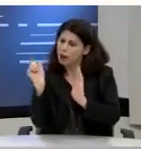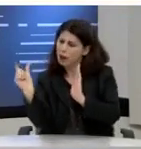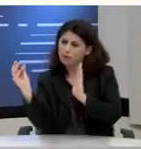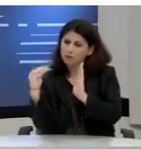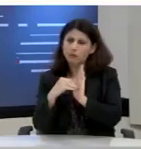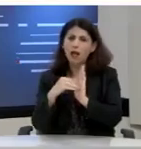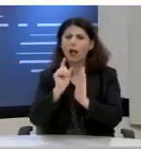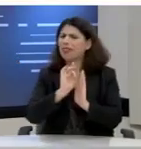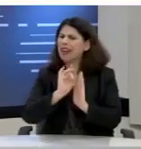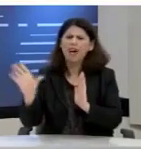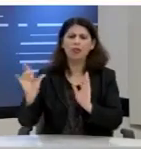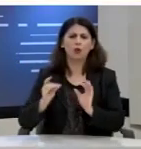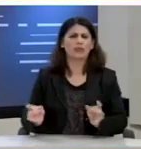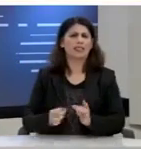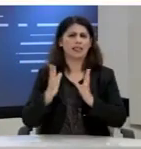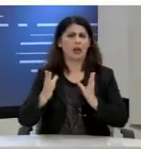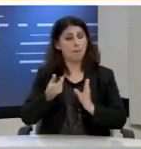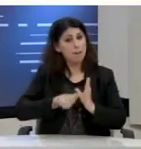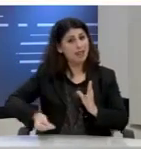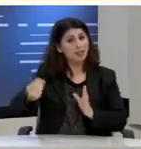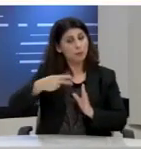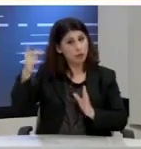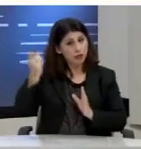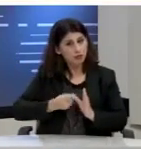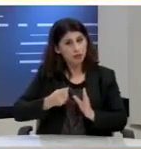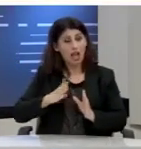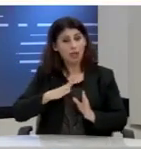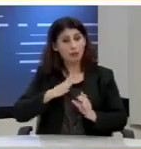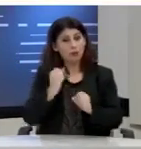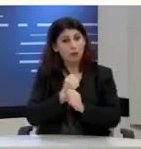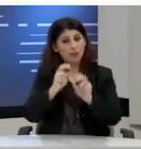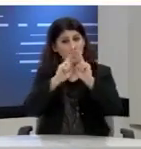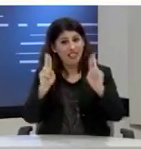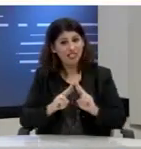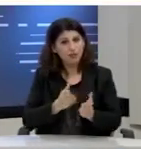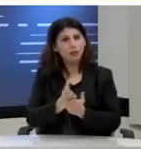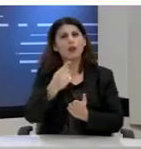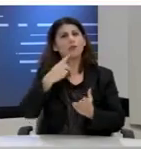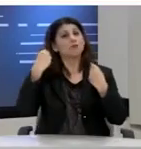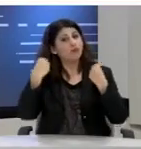τυχαίο ότι η συντριπτική πλειοψηφία των ανθρώπων που ασχολούνται με το διεθνές δίκαιο θεωρούν πολύ